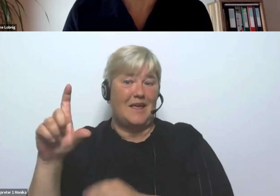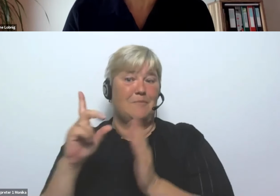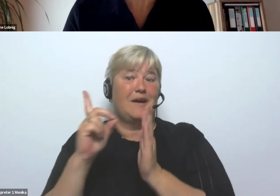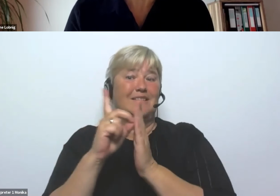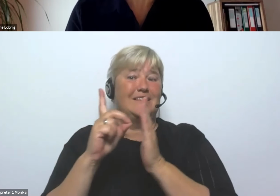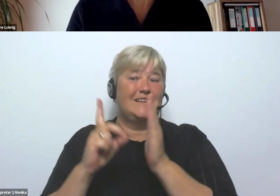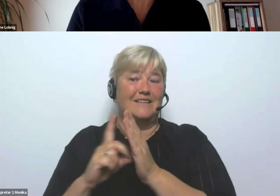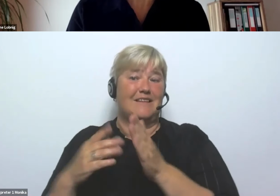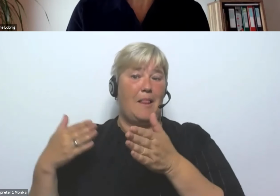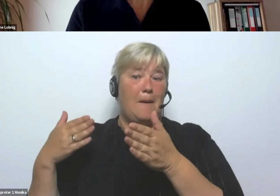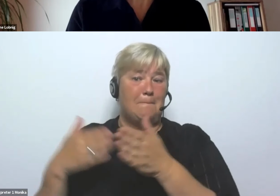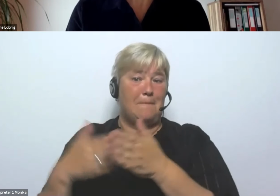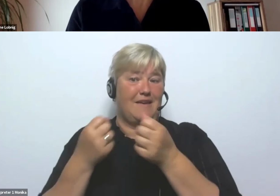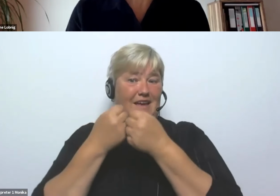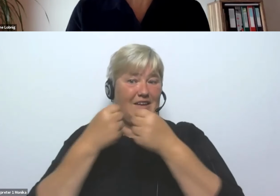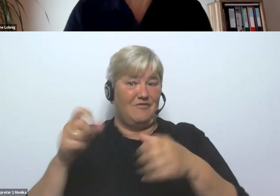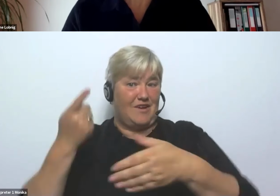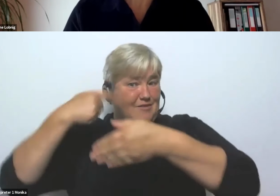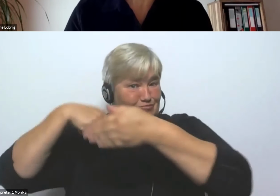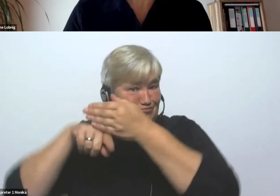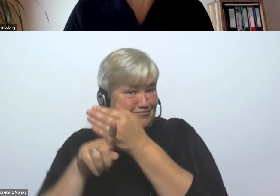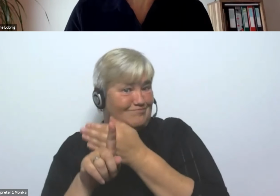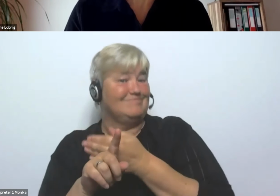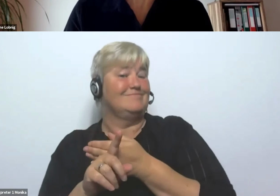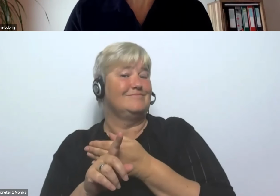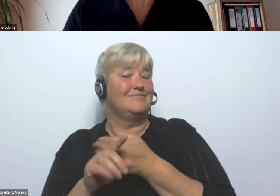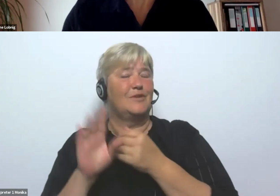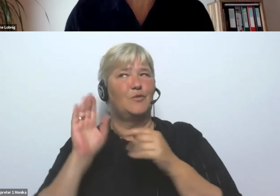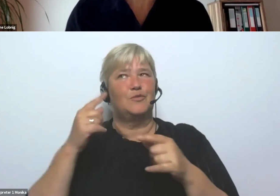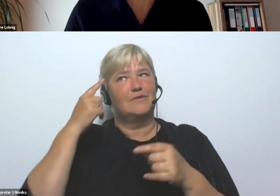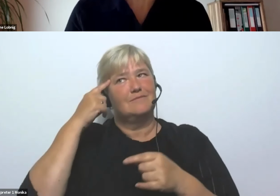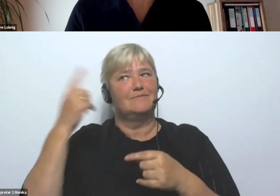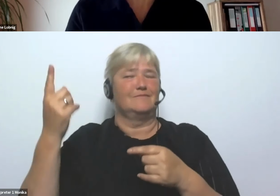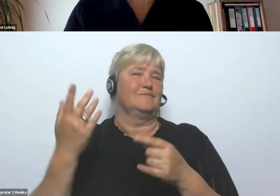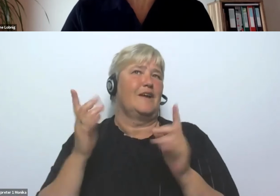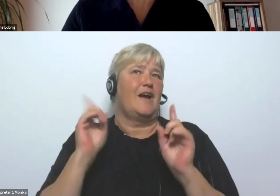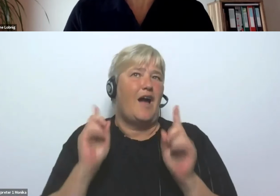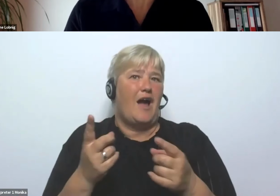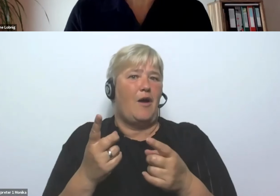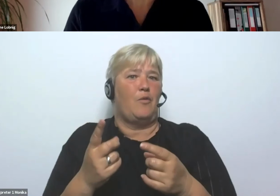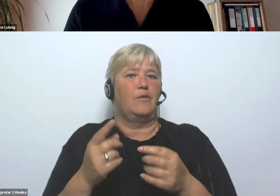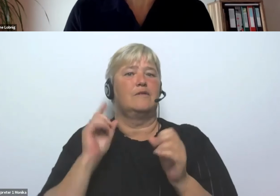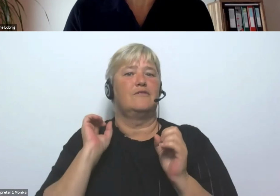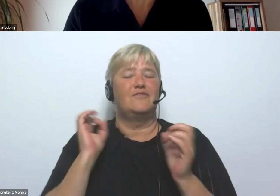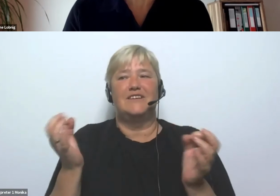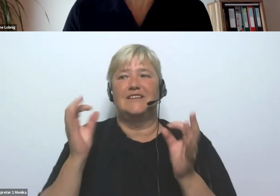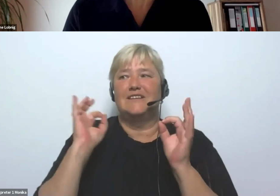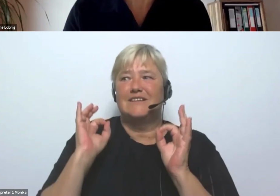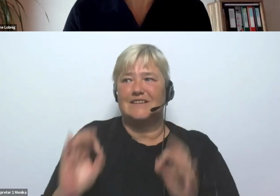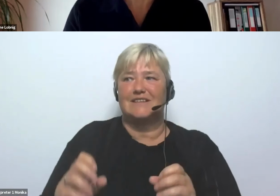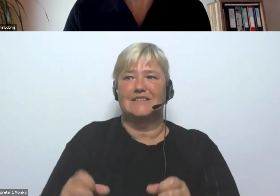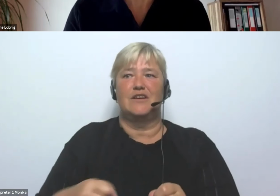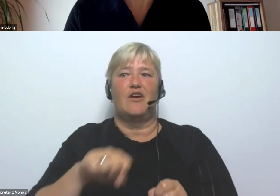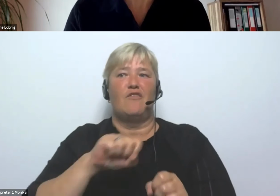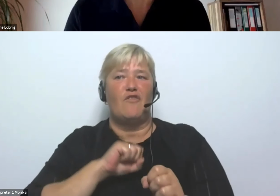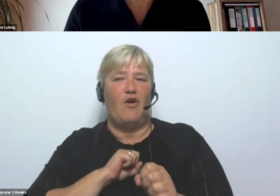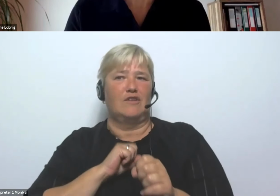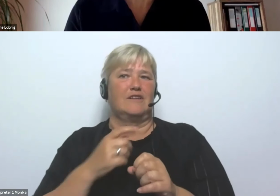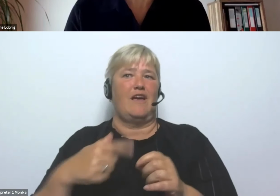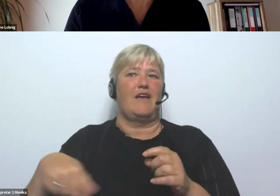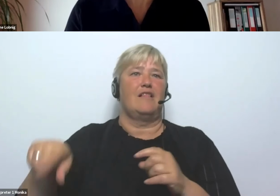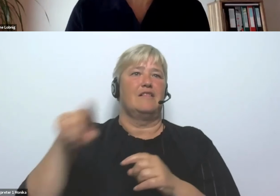Barrierefreiheit einzutauchen und natürlich mit dem Hintergedanken auch so richtig den Benefit rauszuziehen aus der geballten Erfahrung